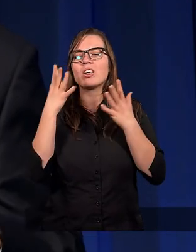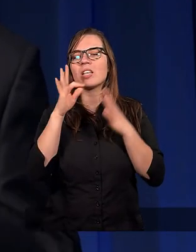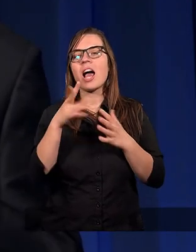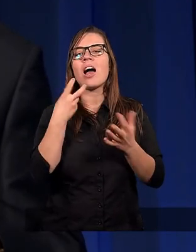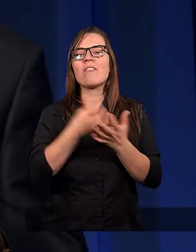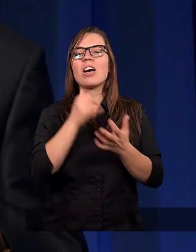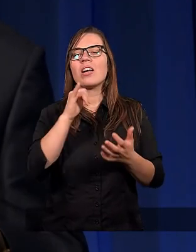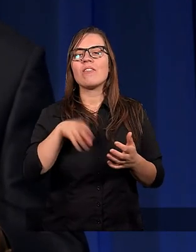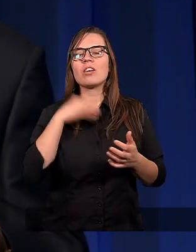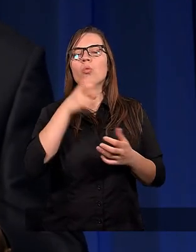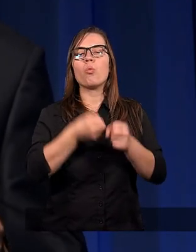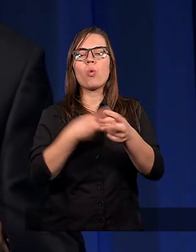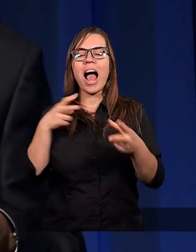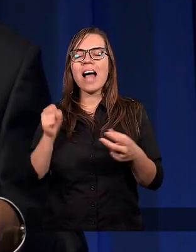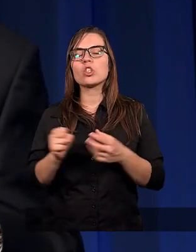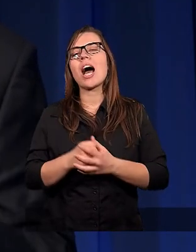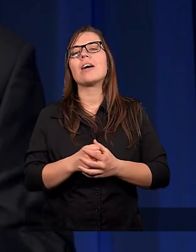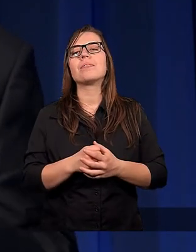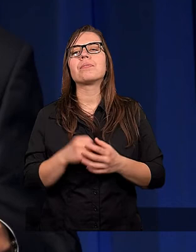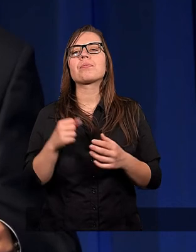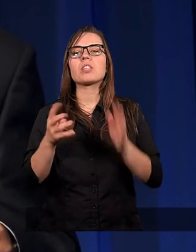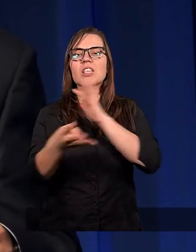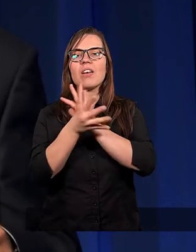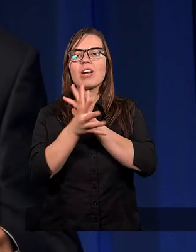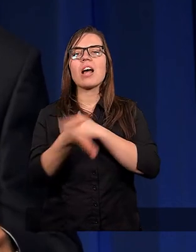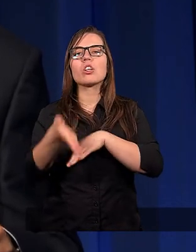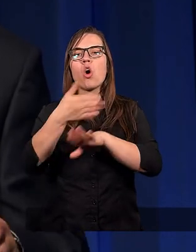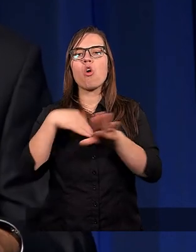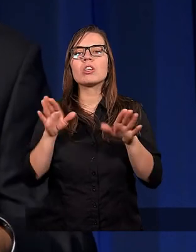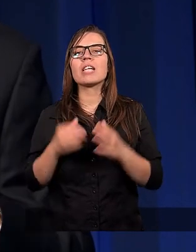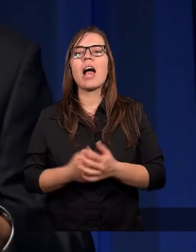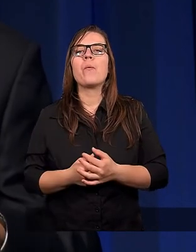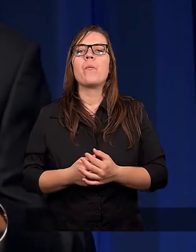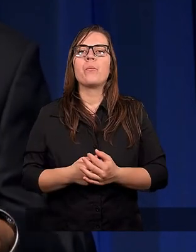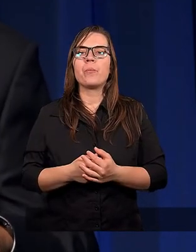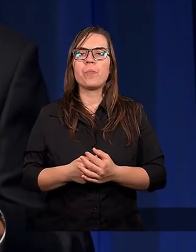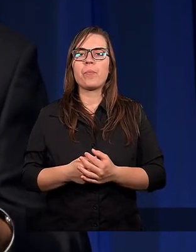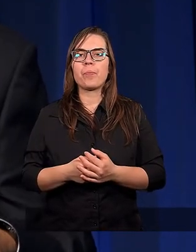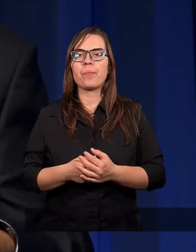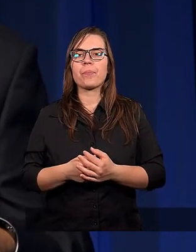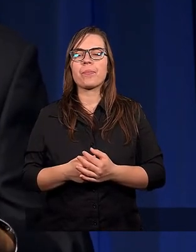Sięgam do Ewangelii według świętego Łukasza. W 19 rozdziale